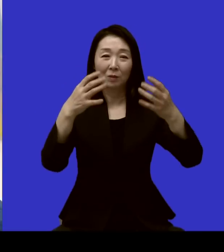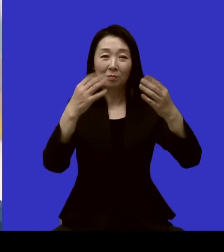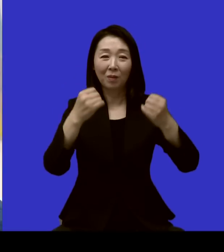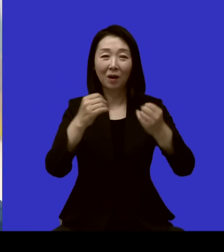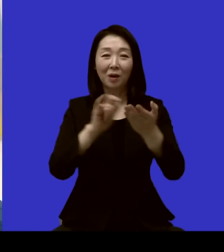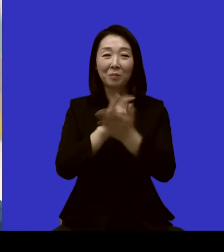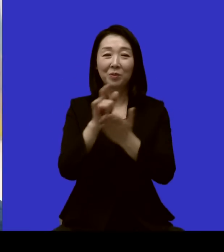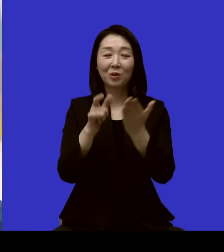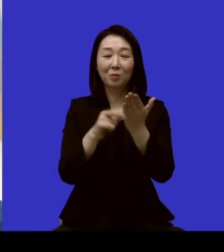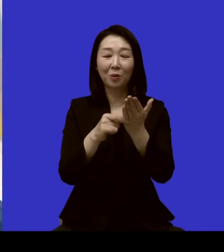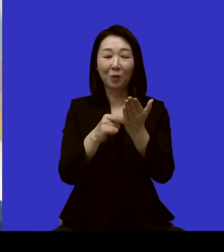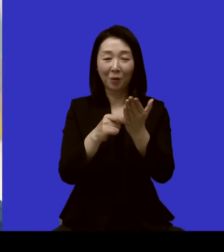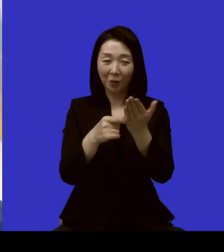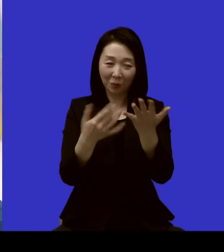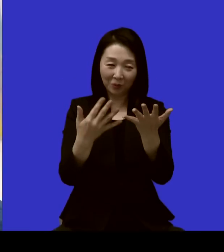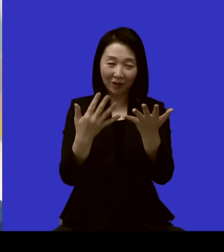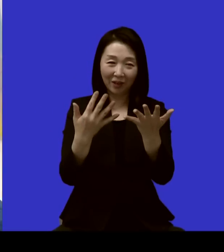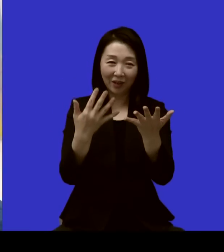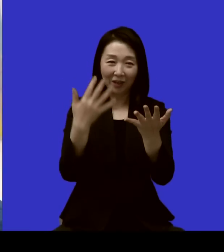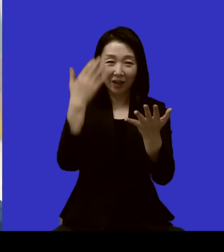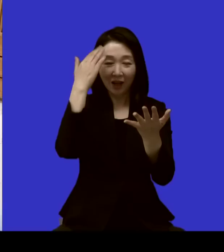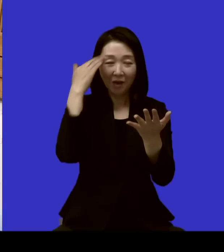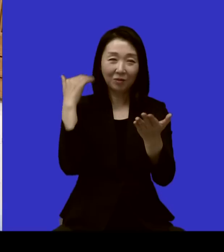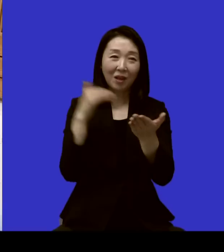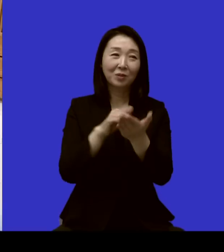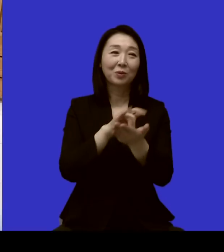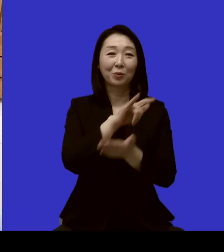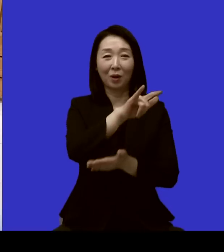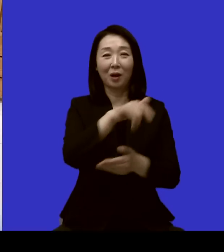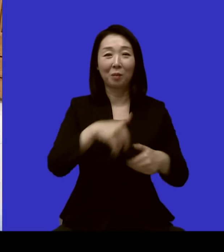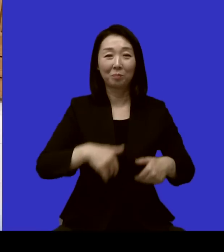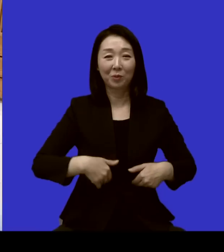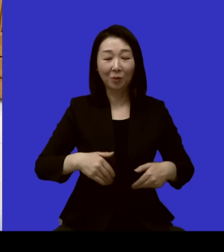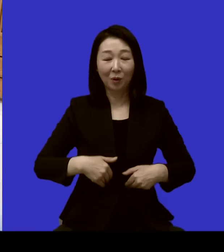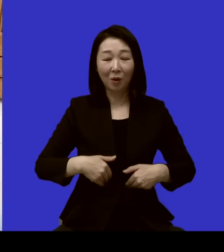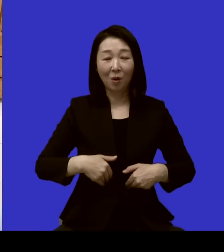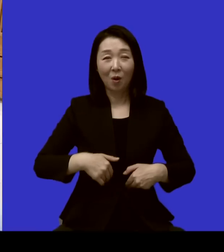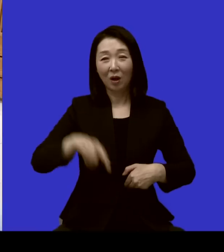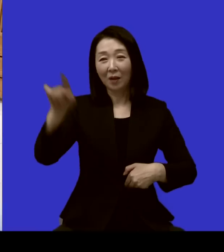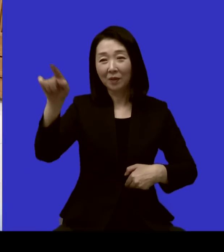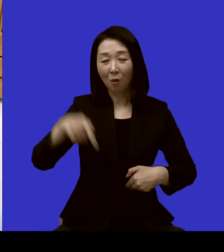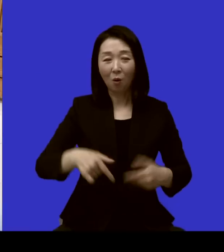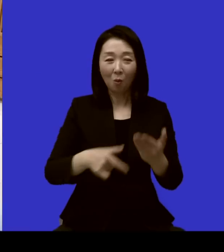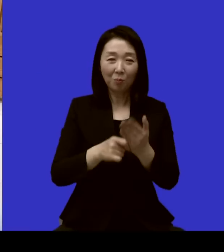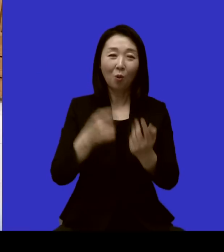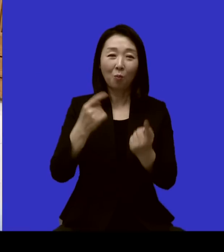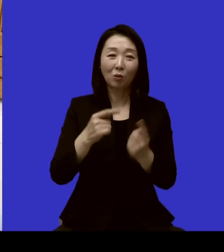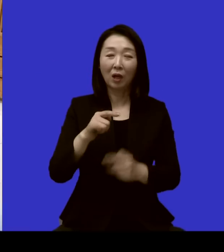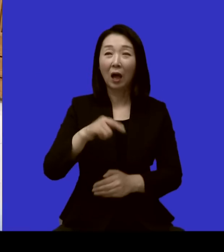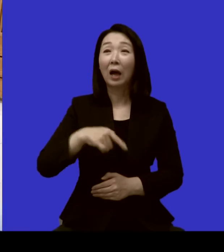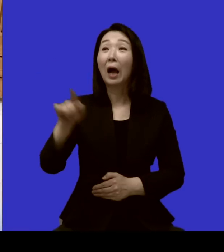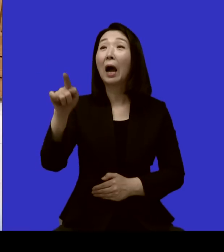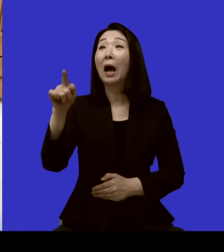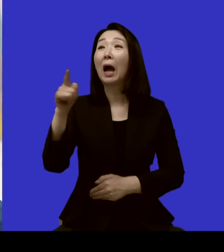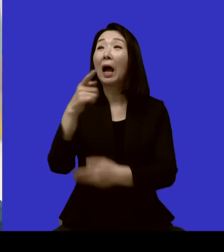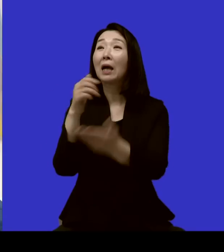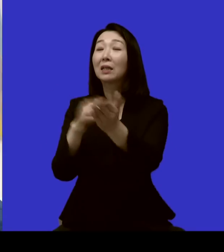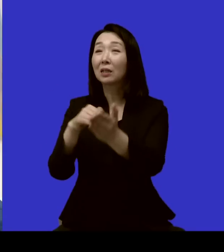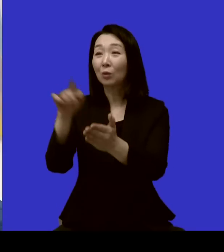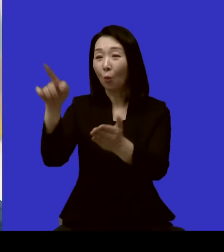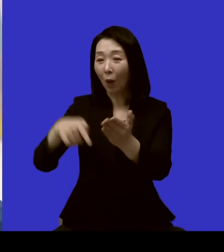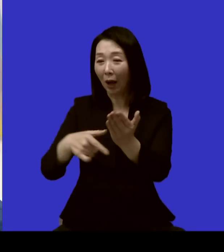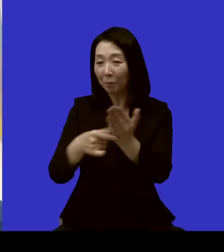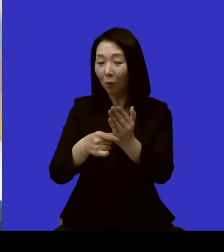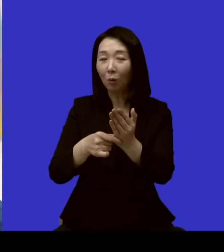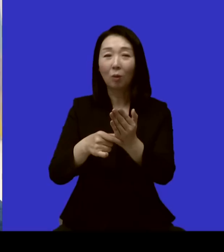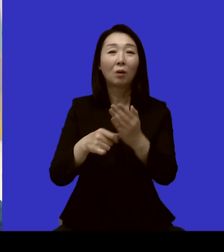이제 일단 한국 빚으로 돌아가야 빚- 되는데. 네, 한국으로 돌아오니까 편도가 더 비싼 거 아시죠? 그러니까 왕복 사는 게 차라리 싸야 돼. 네. 그러니까 거기서 또